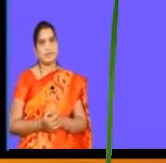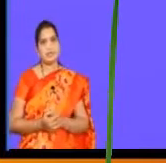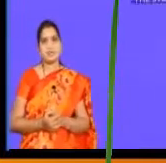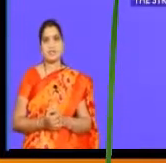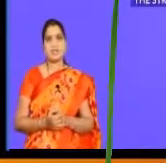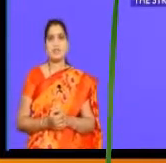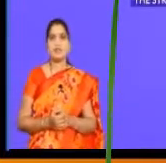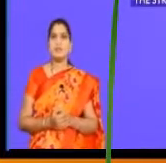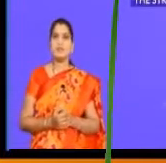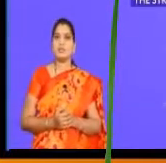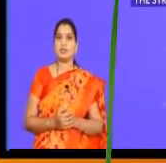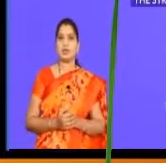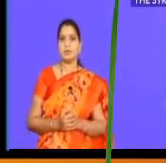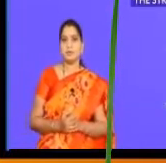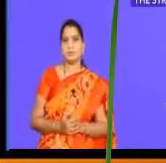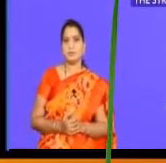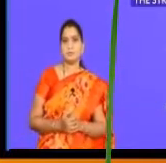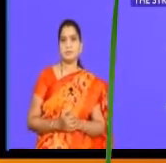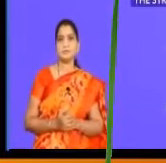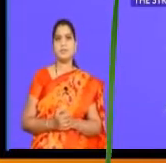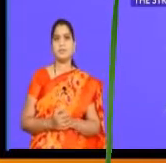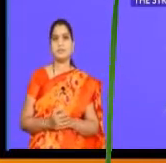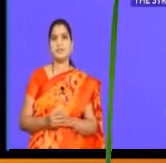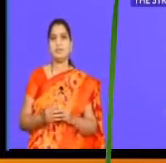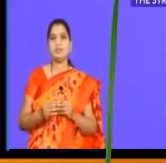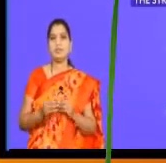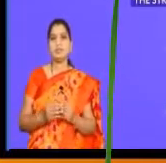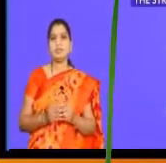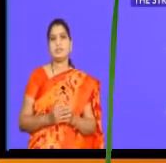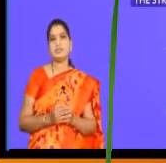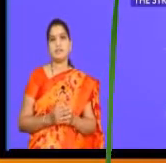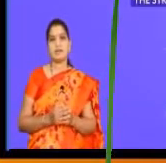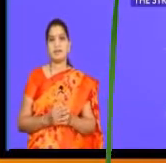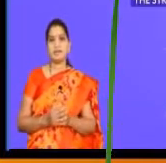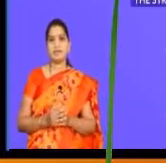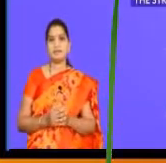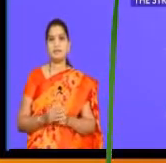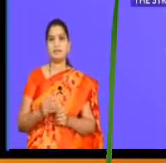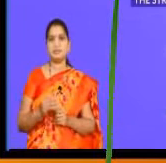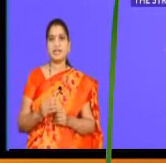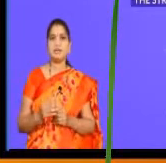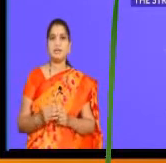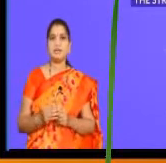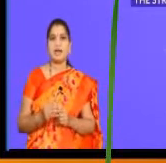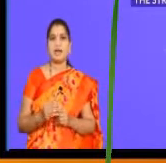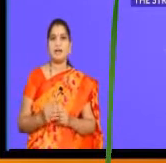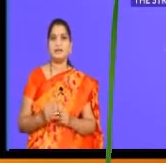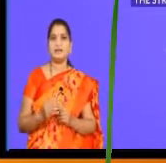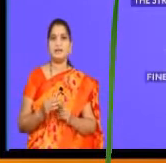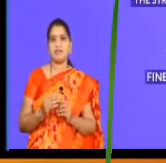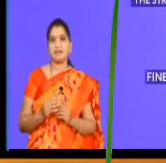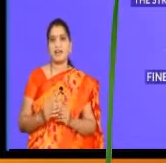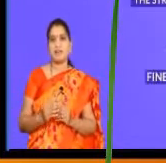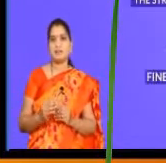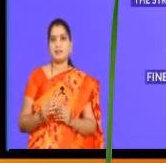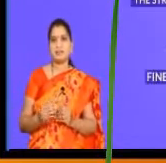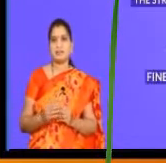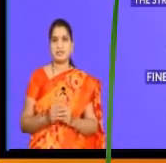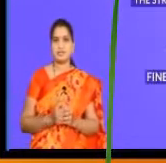ప్లస్ ఎడ్యుకేషన్ మీద చాలామంది ఫోకస్ చేయట్లేదు. సో ప్రస్తుతానికి మనకు